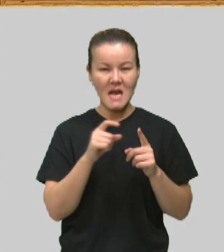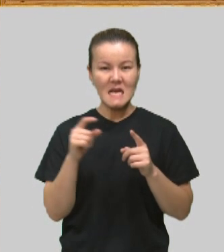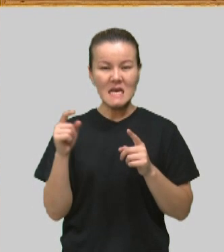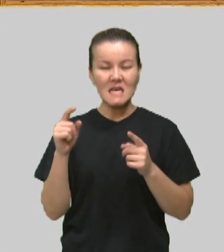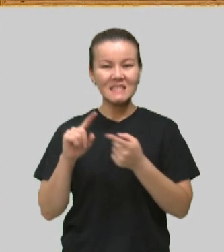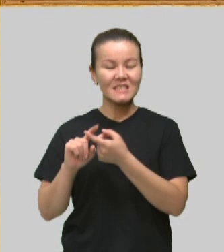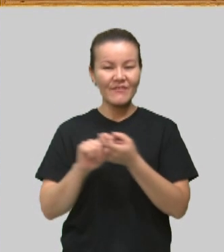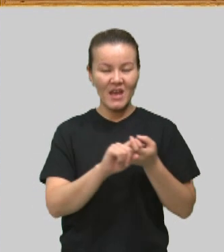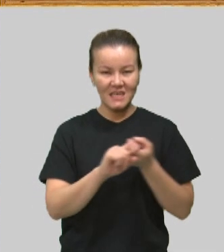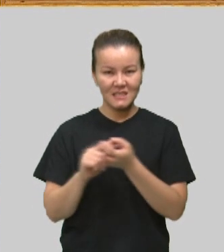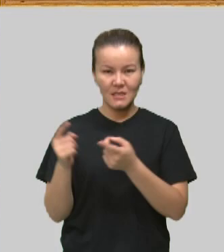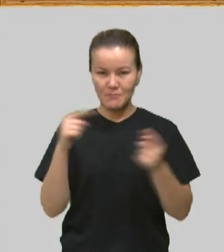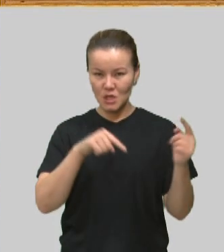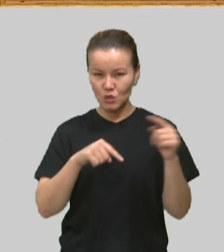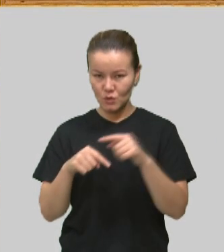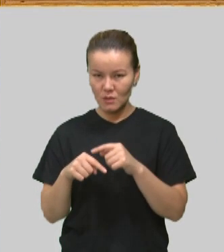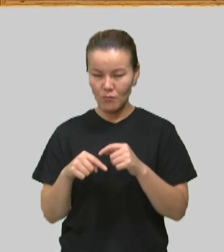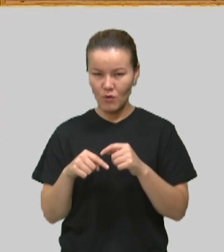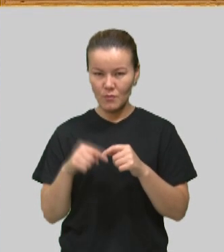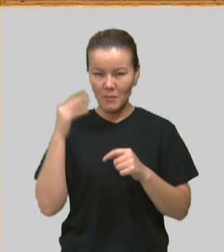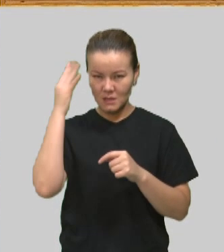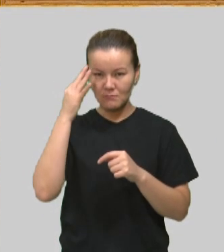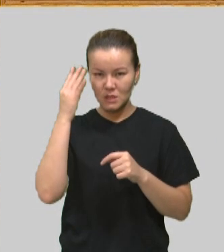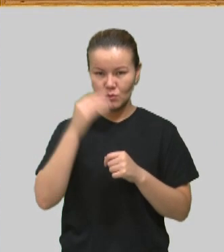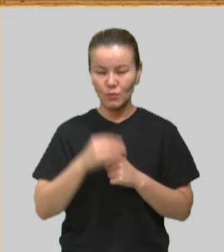связаны между собой по смыслу.